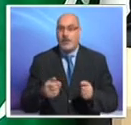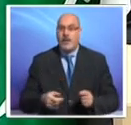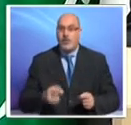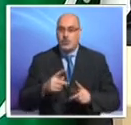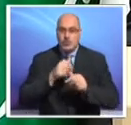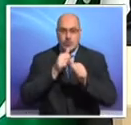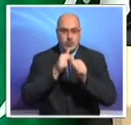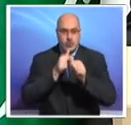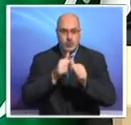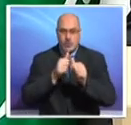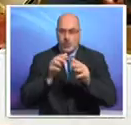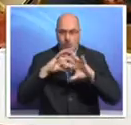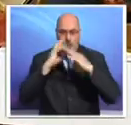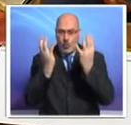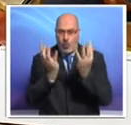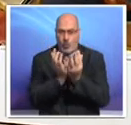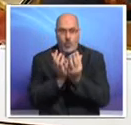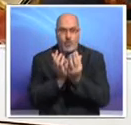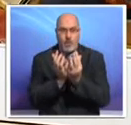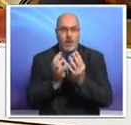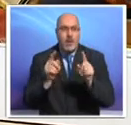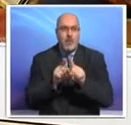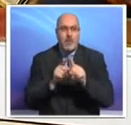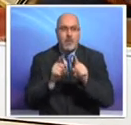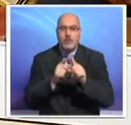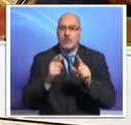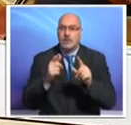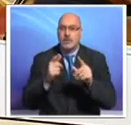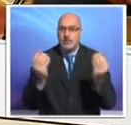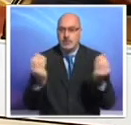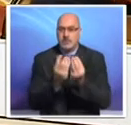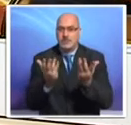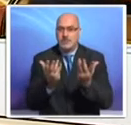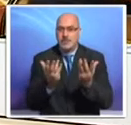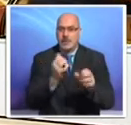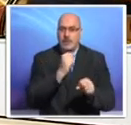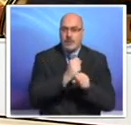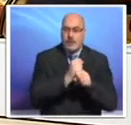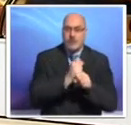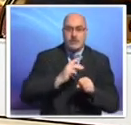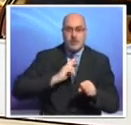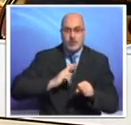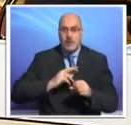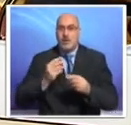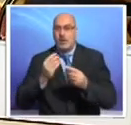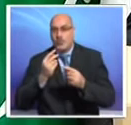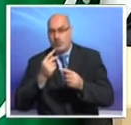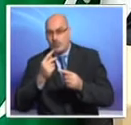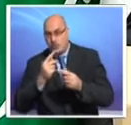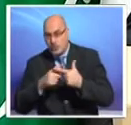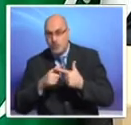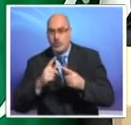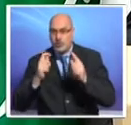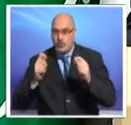لنظرة متكاملة ومقاربة شاملة تجمع بين العمل الأمني والسياسي